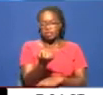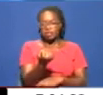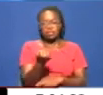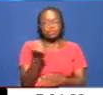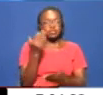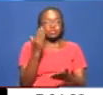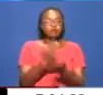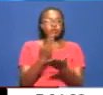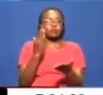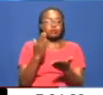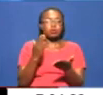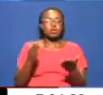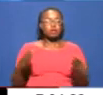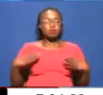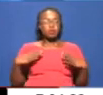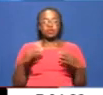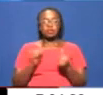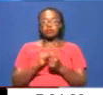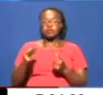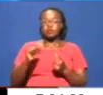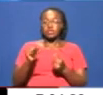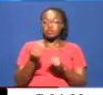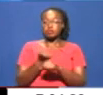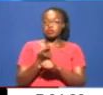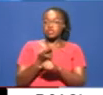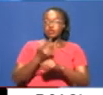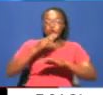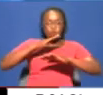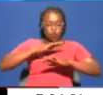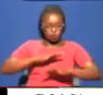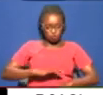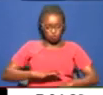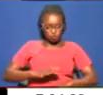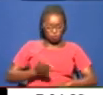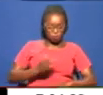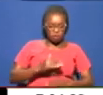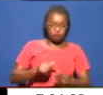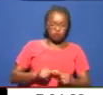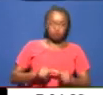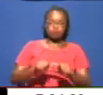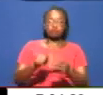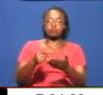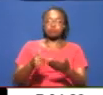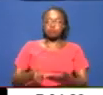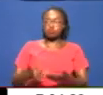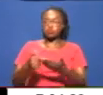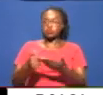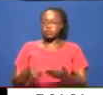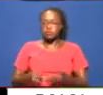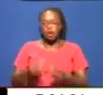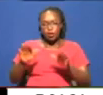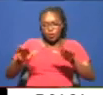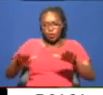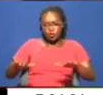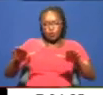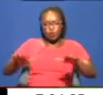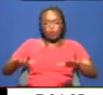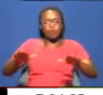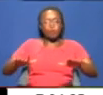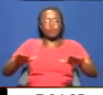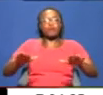15 ili kutuliza ghadhabu kabla ya kurejelea mjadala. Members, allow me